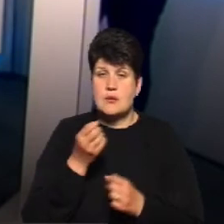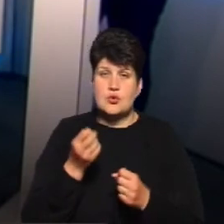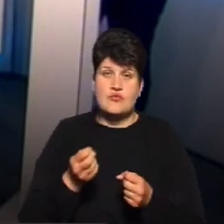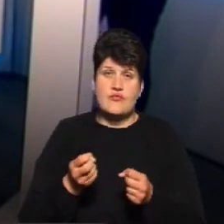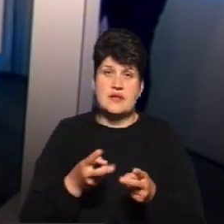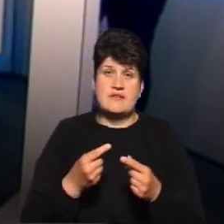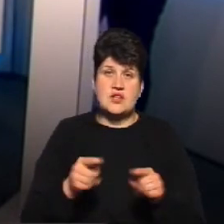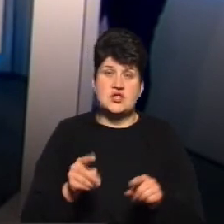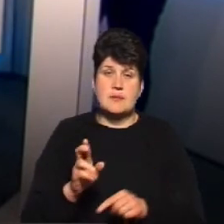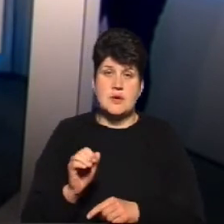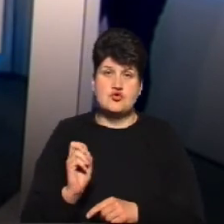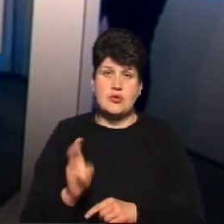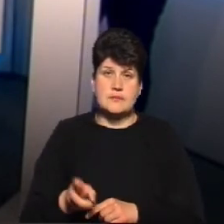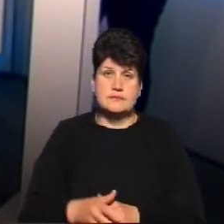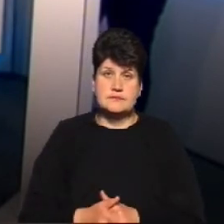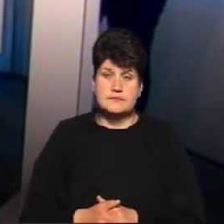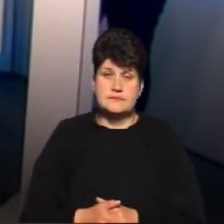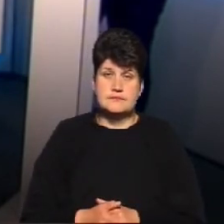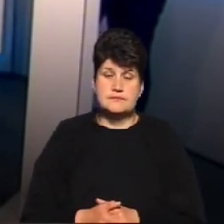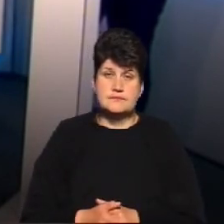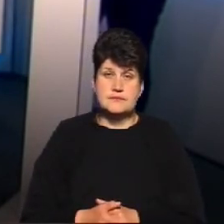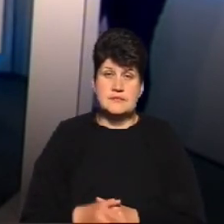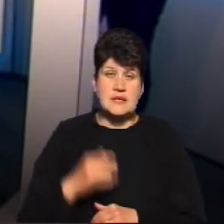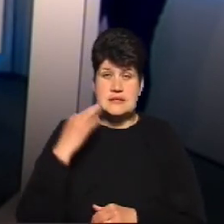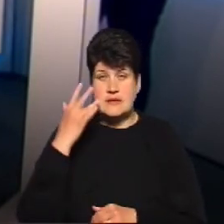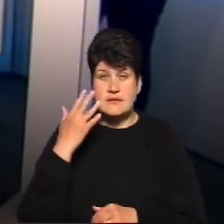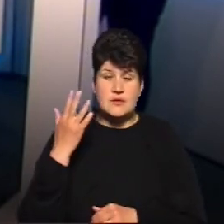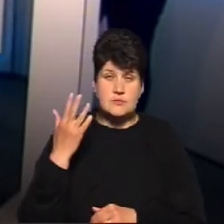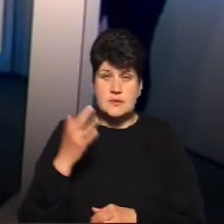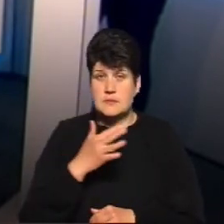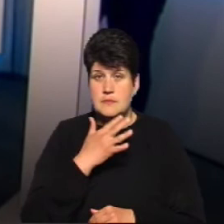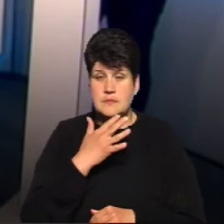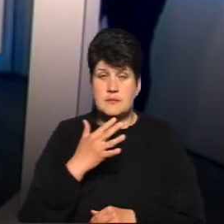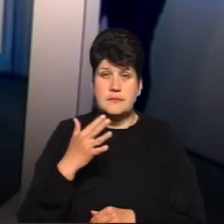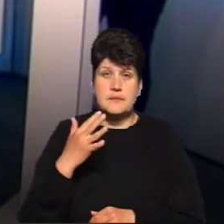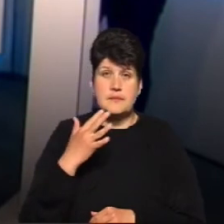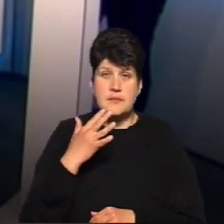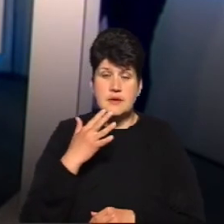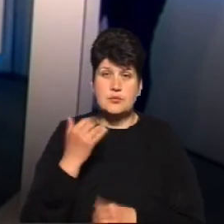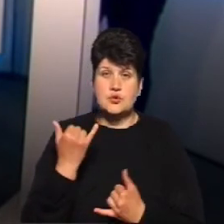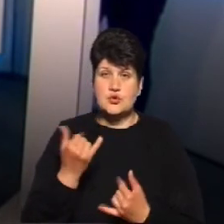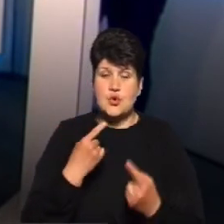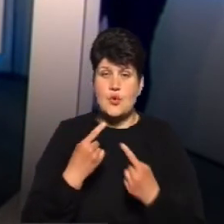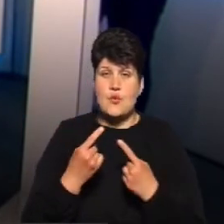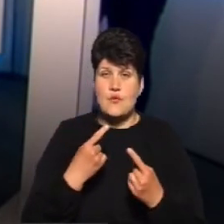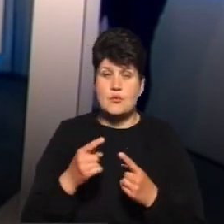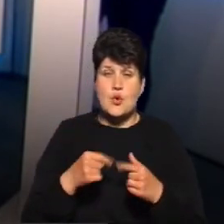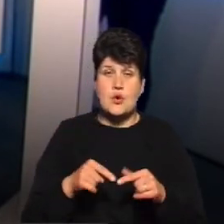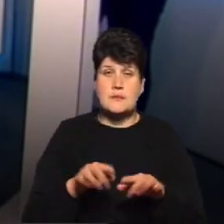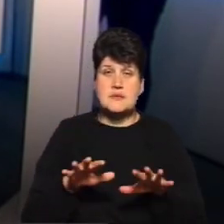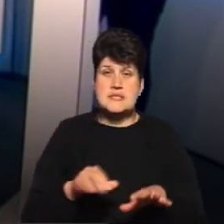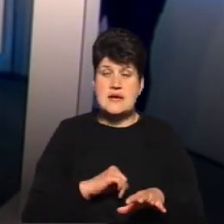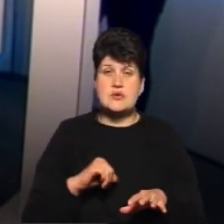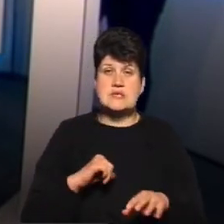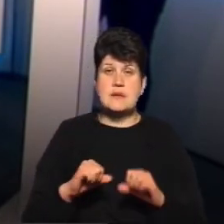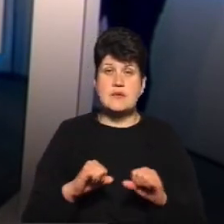так? Здавалось би, надто багато ми сьогодні говоримо про органи місцевого самоврядування, але так воно